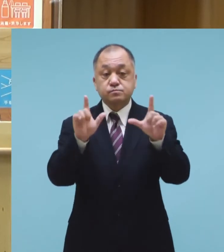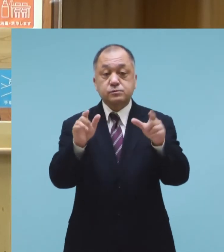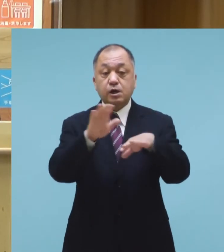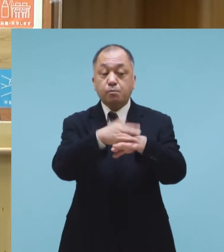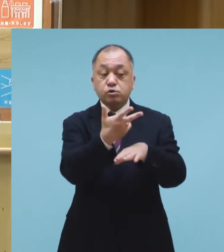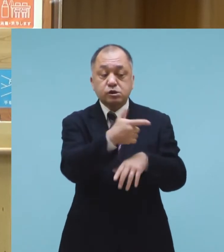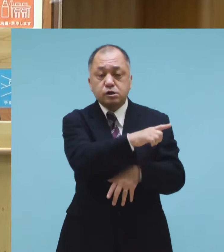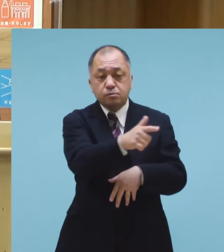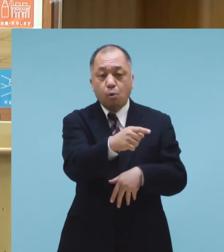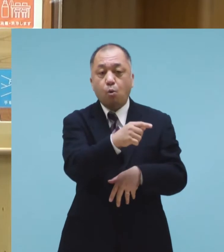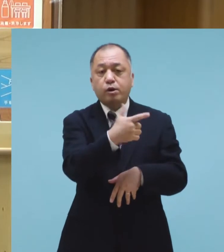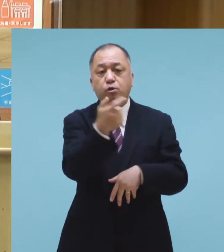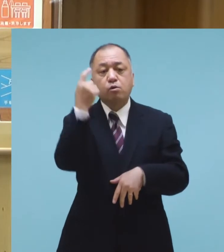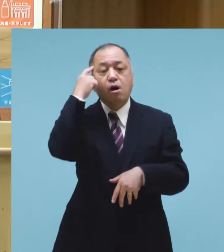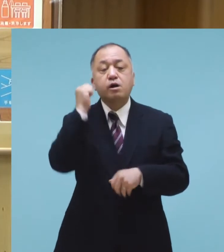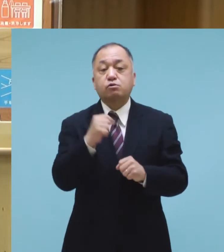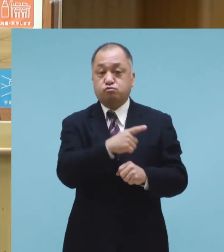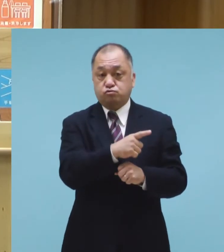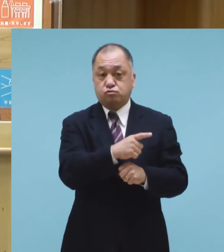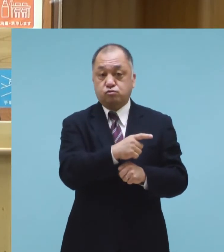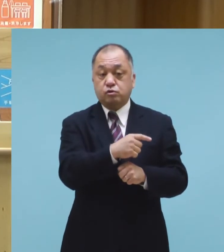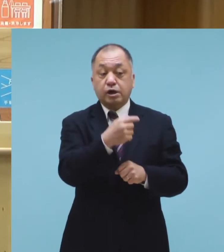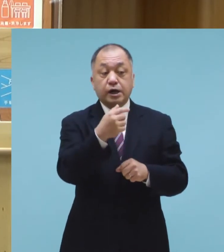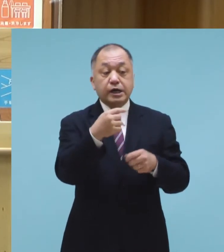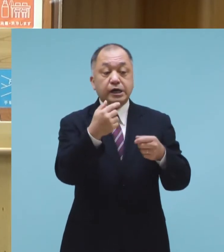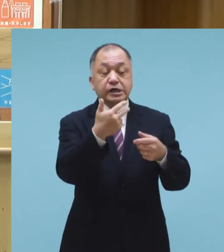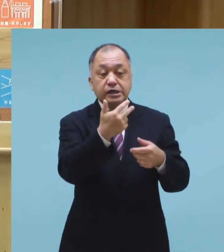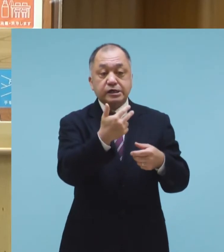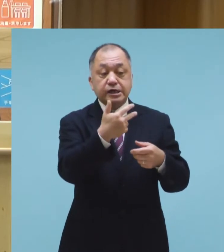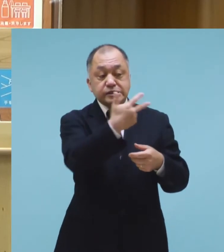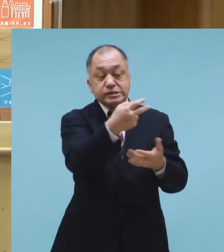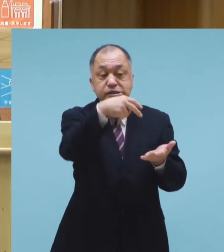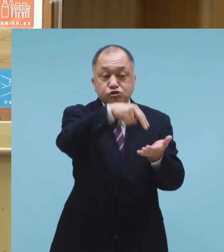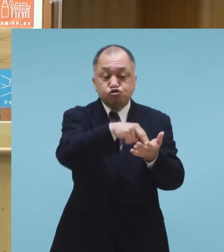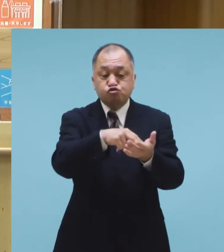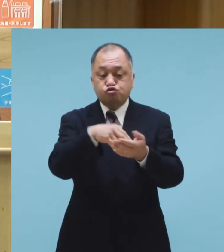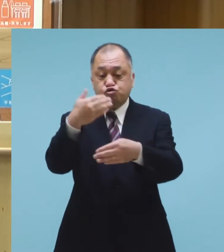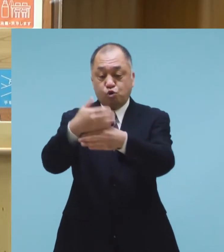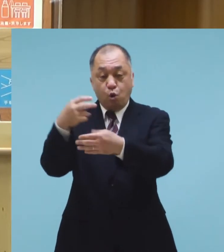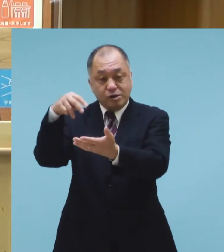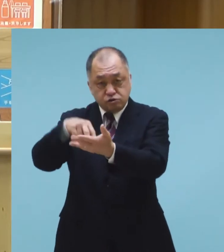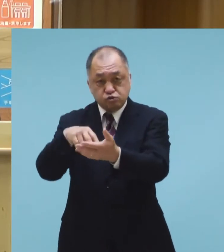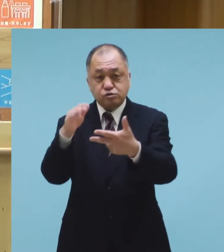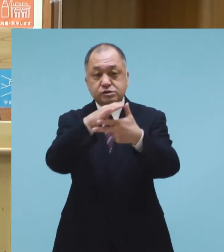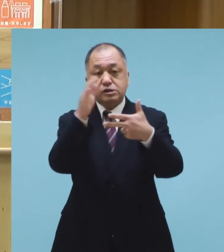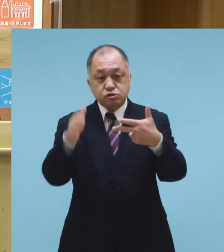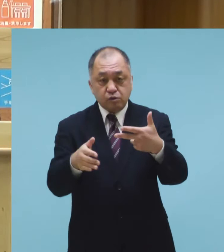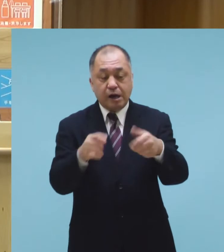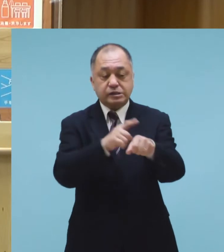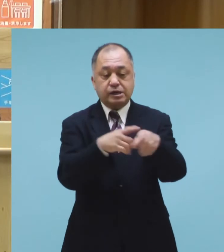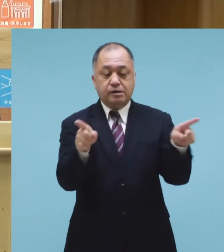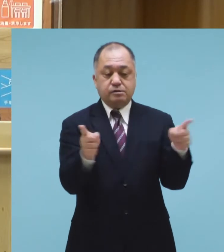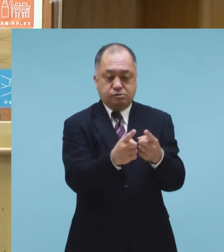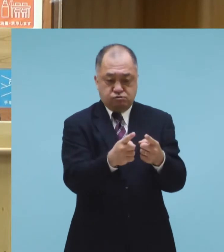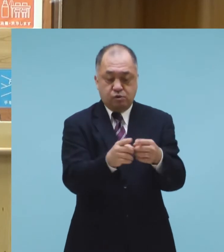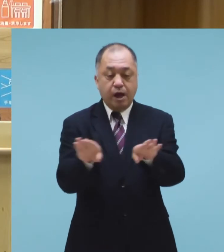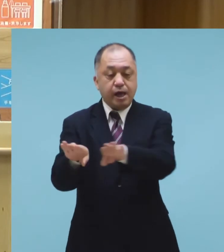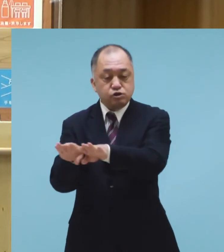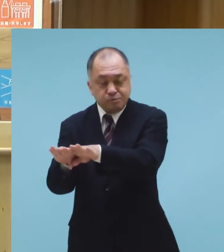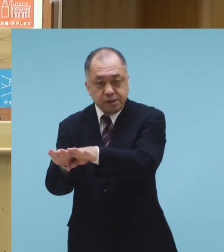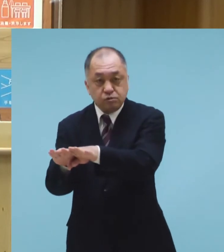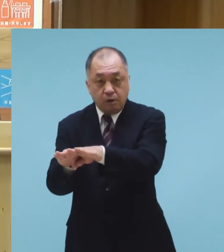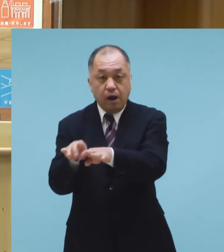ります。これは私立同立の施設については時間の短縮ですとか休館ですとか、そこを順